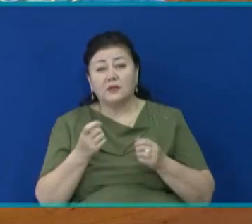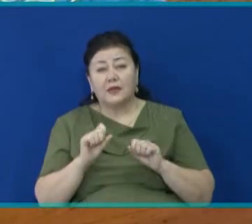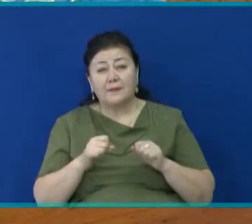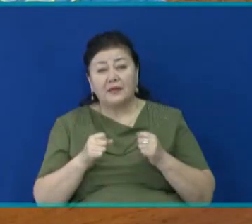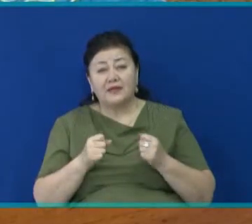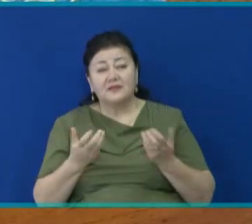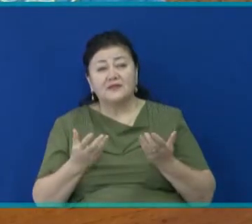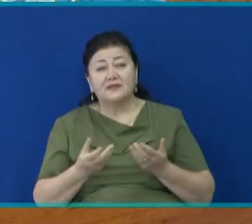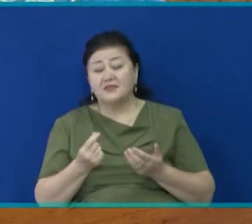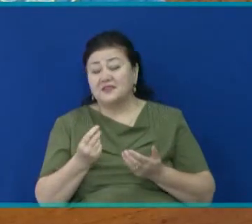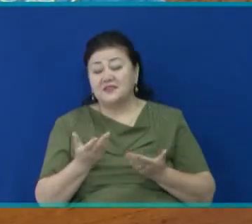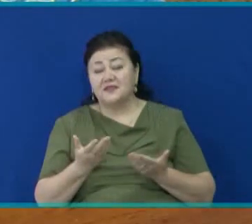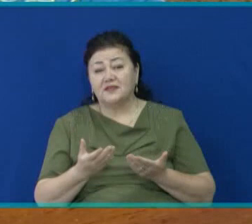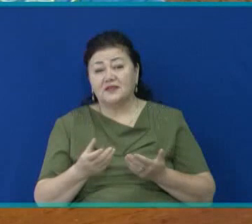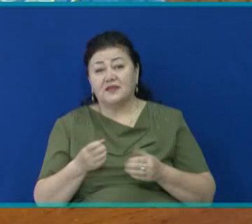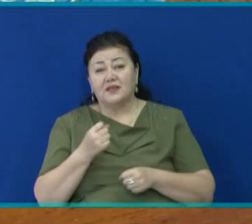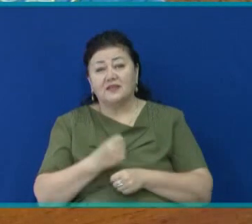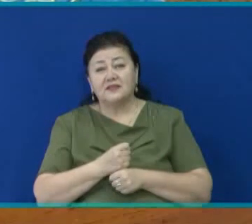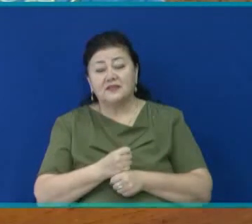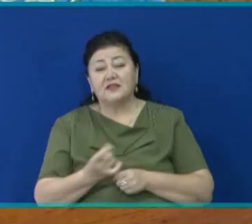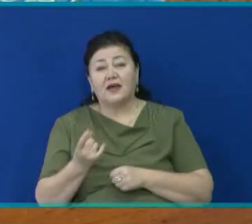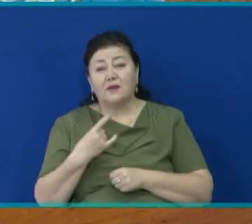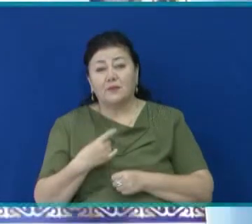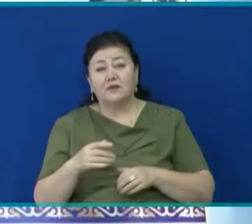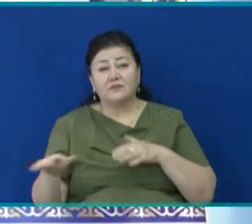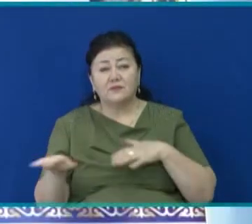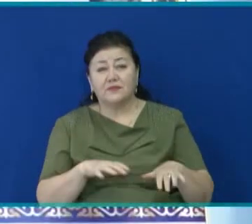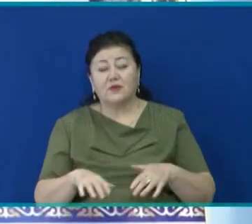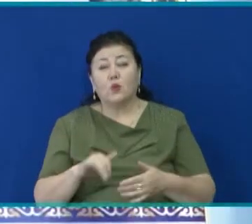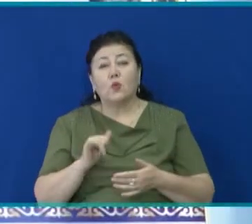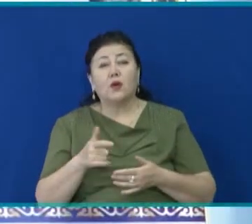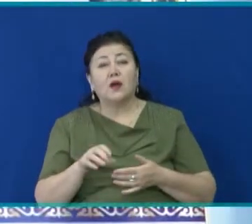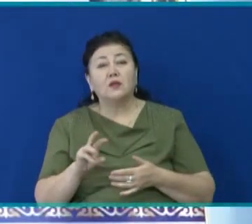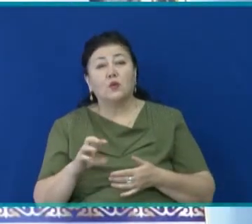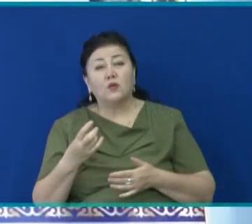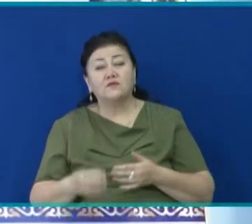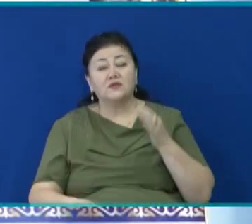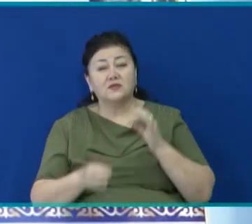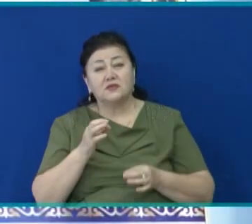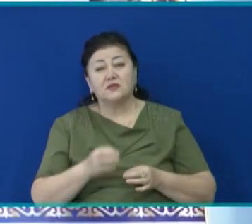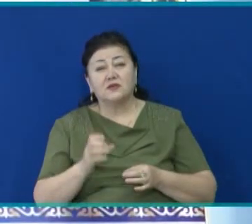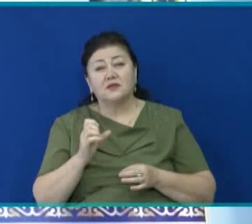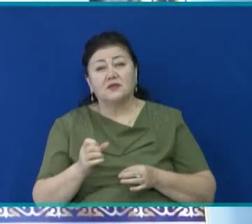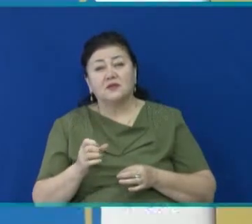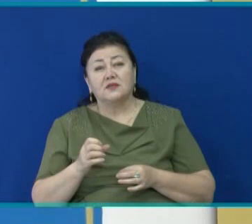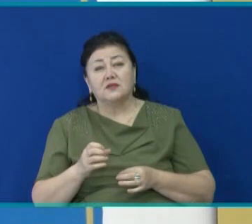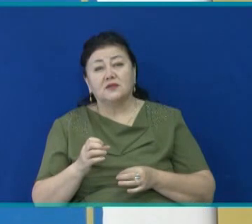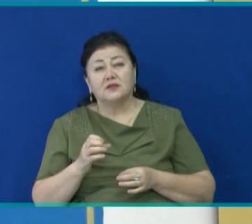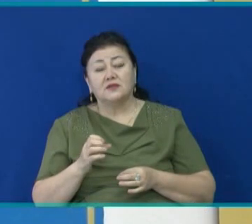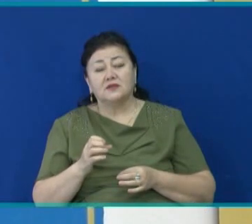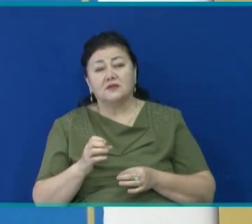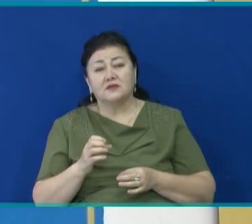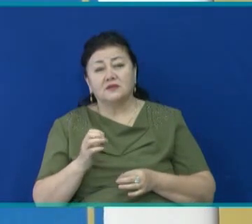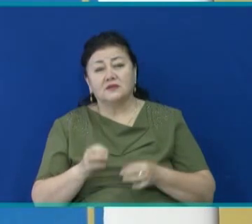своих денег. Дело мошенников С и Т рассмотрено в уголовном суде по части 3 статьи 190 Уголовного